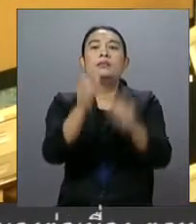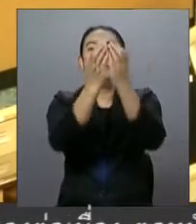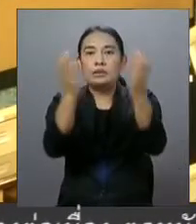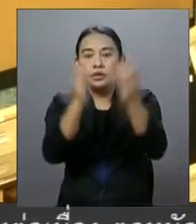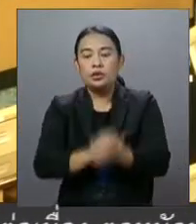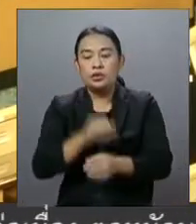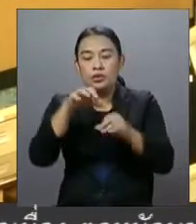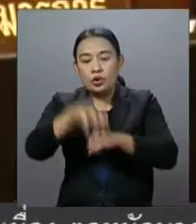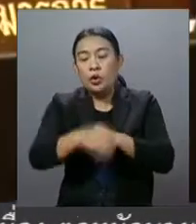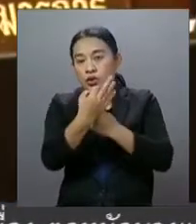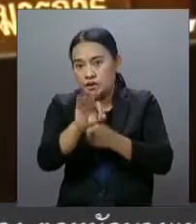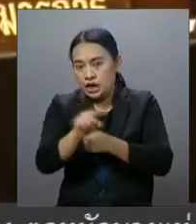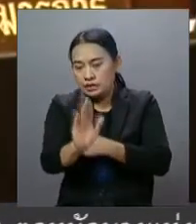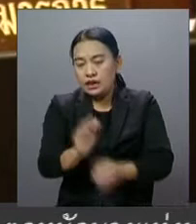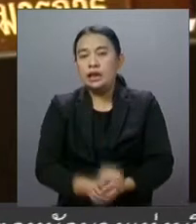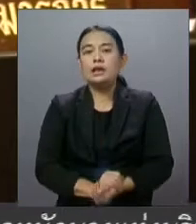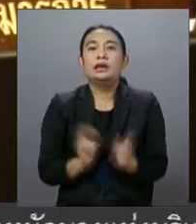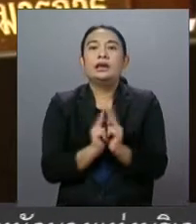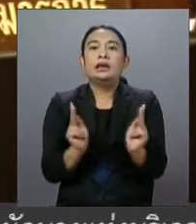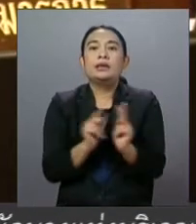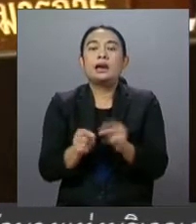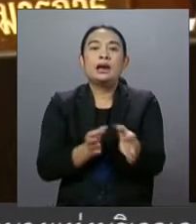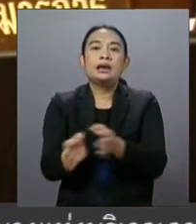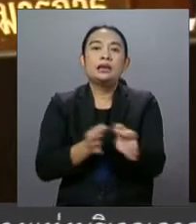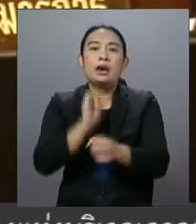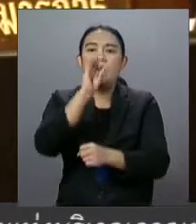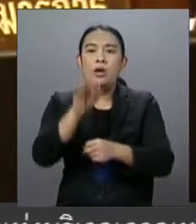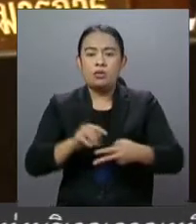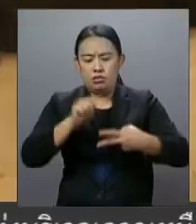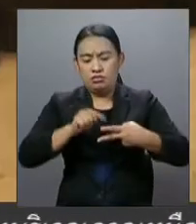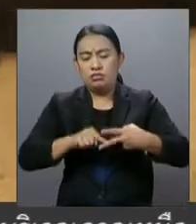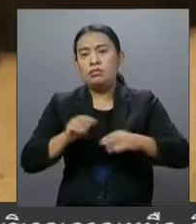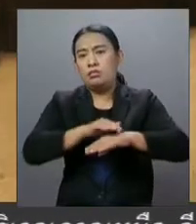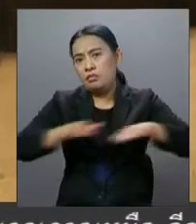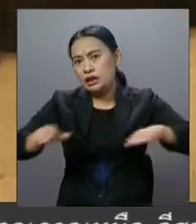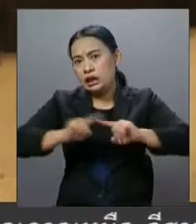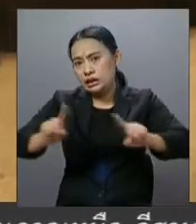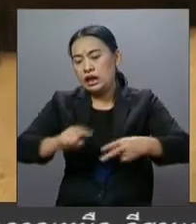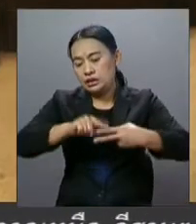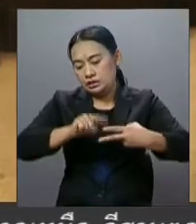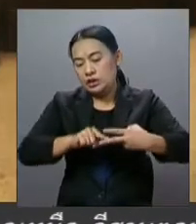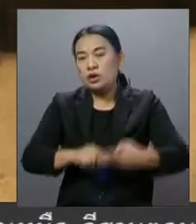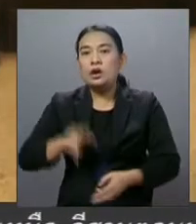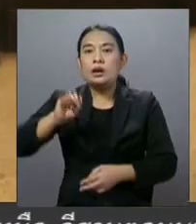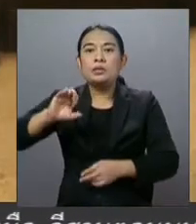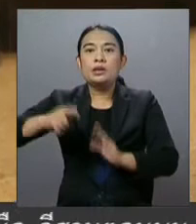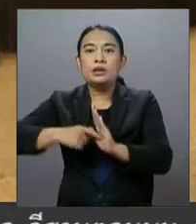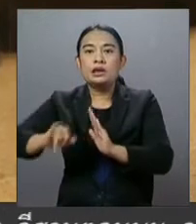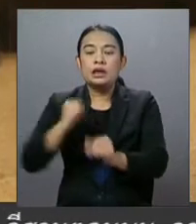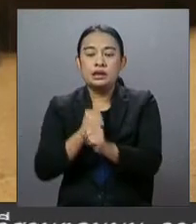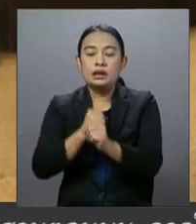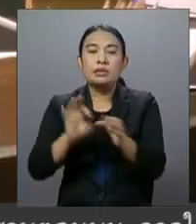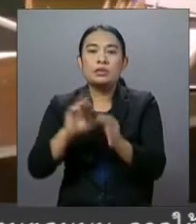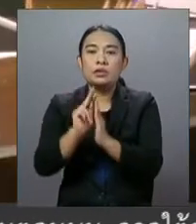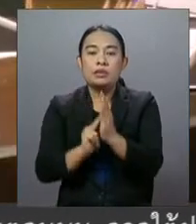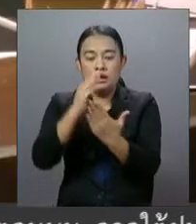ึทำให้ในสมทยสสุดยากรกรรมการกเลอกตงชีว่า 2 มาตรฐานจนท้ายสแล้ในมีใช้วจุพันธ์ในธาณะผู้ยกวางกมายชะบับนี้